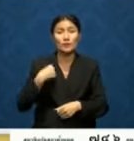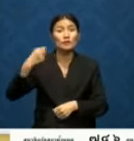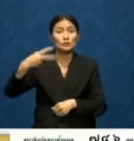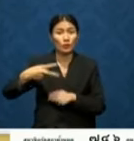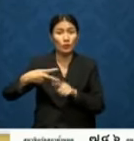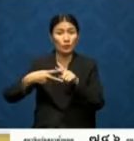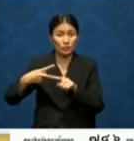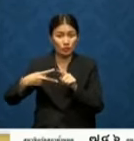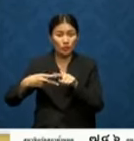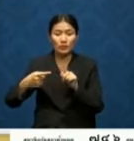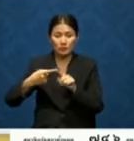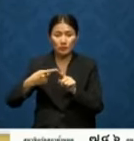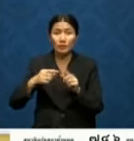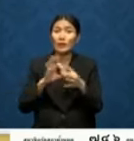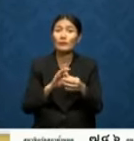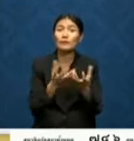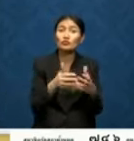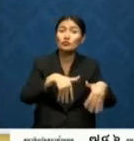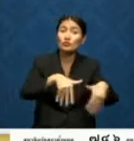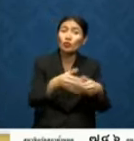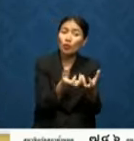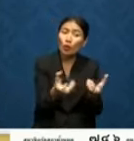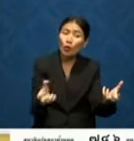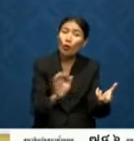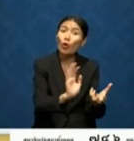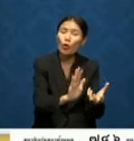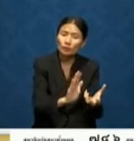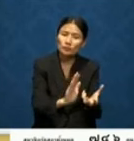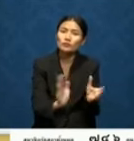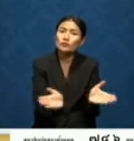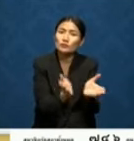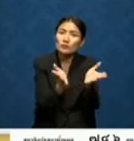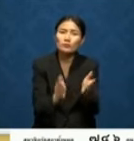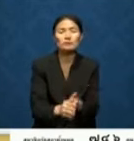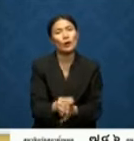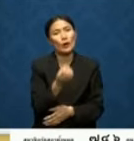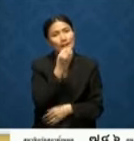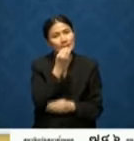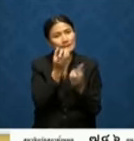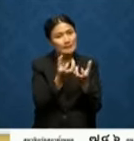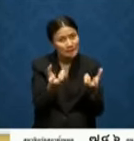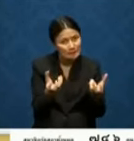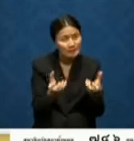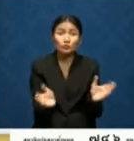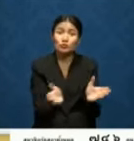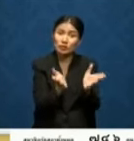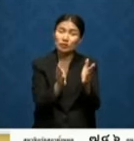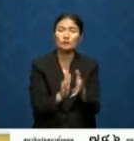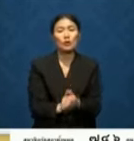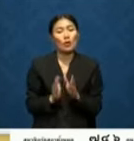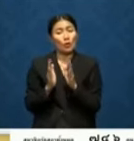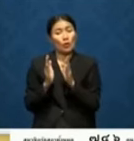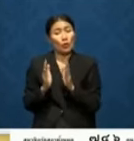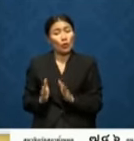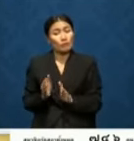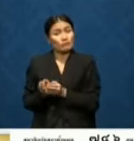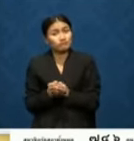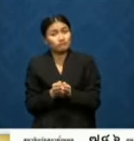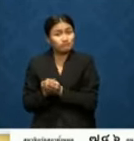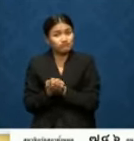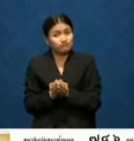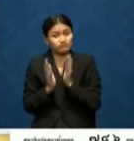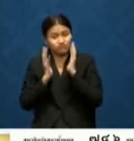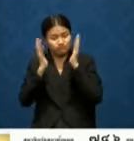ลิตภัณฑ์ไม่ว่าจะเป็นอาหารที่ส่งเสริมให้เชฟกับเกษตรกรร่วมกัน